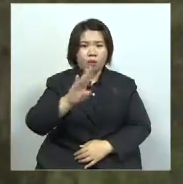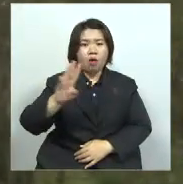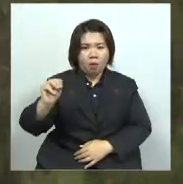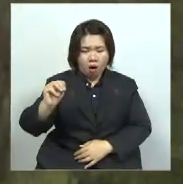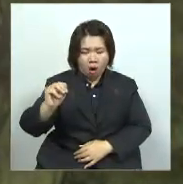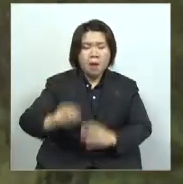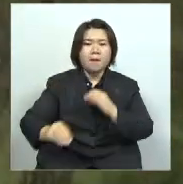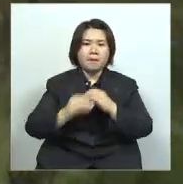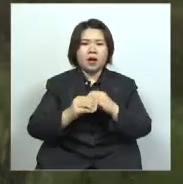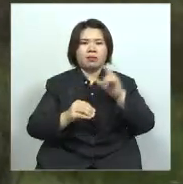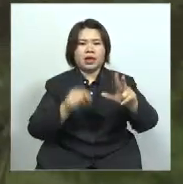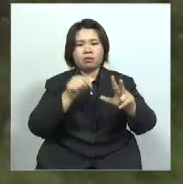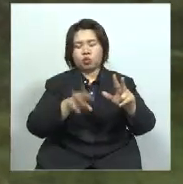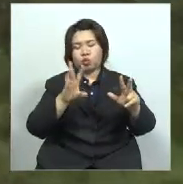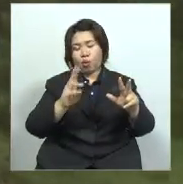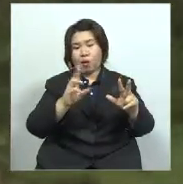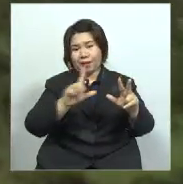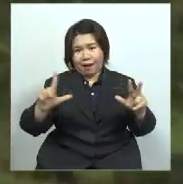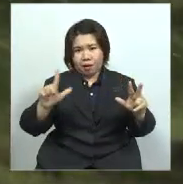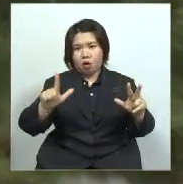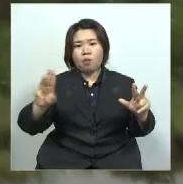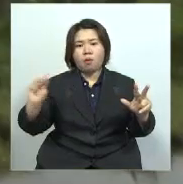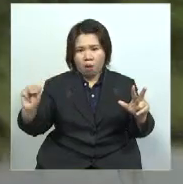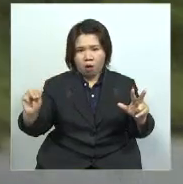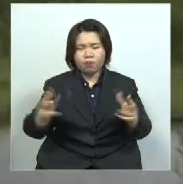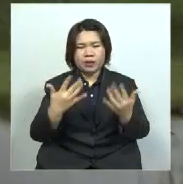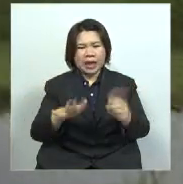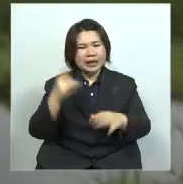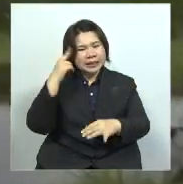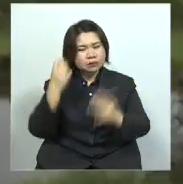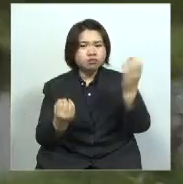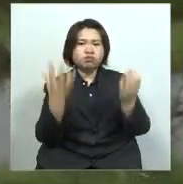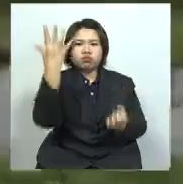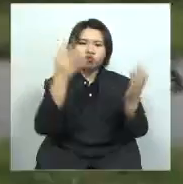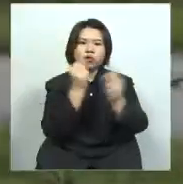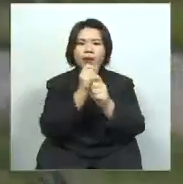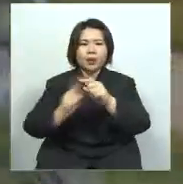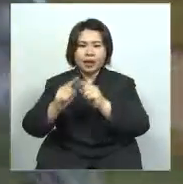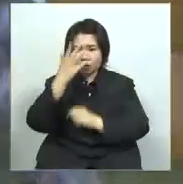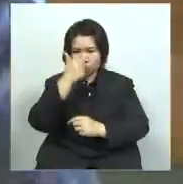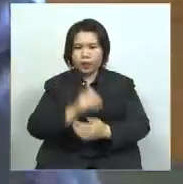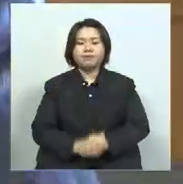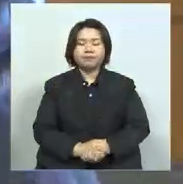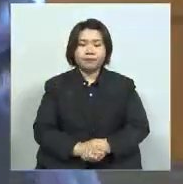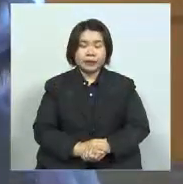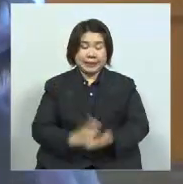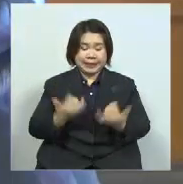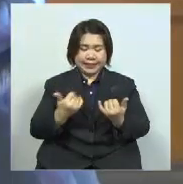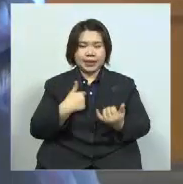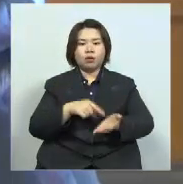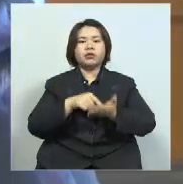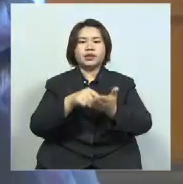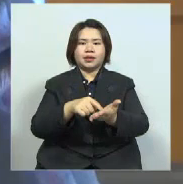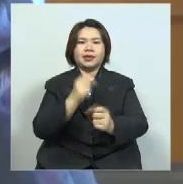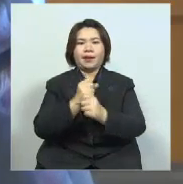เพิ่มขึ้นเป็น 3.6 ล้านลูกบาศก์เมตรพร้อมปรับปรุงภูมิทัศน์ให้สวยงาม ตรงนี้เราจะเสนอครม.ในการพั